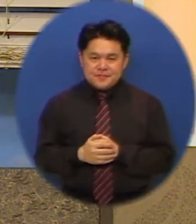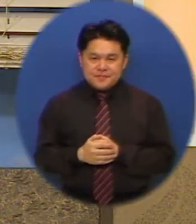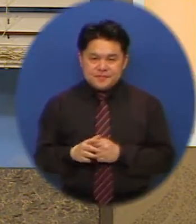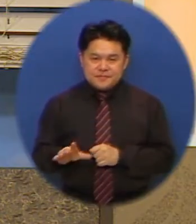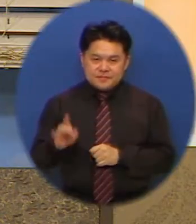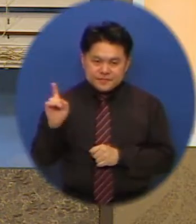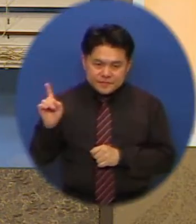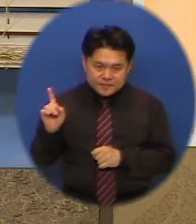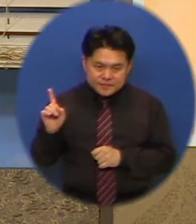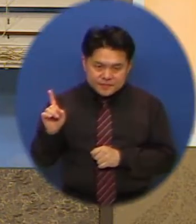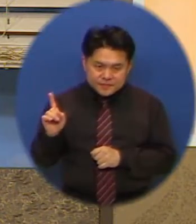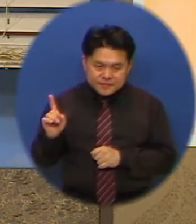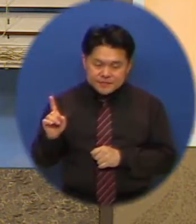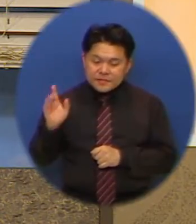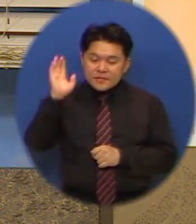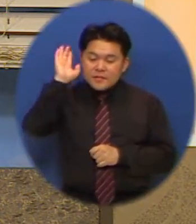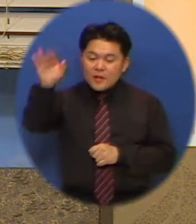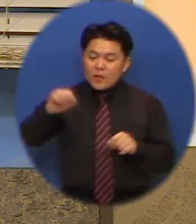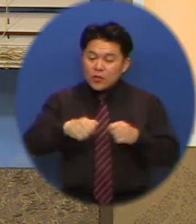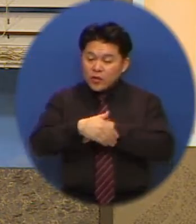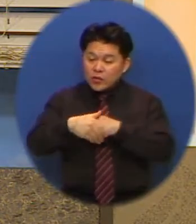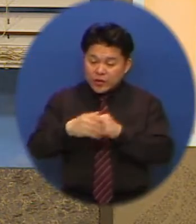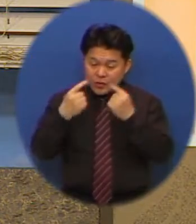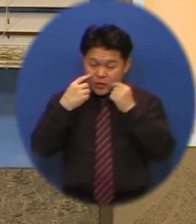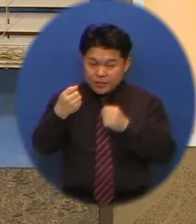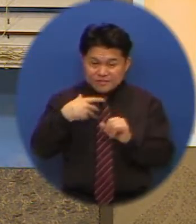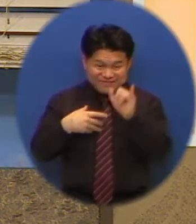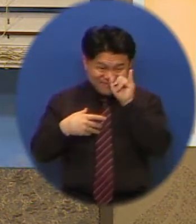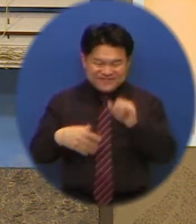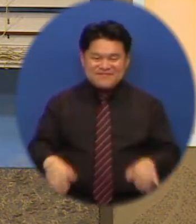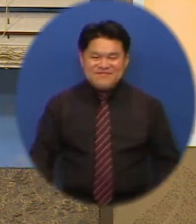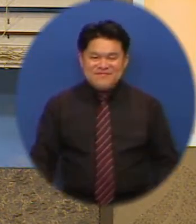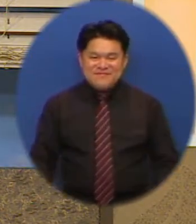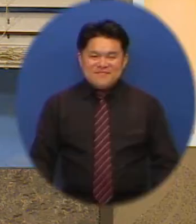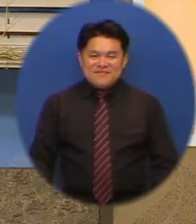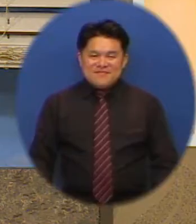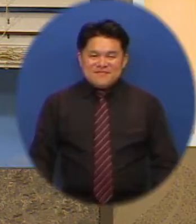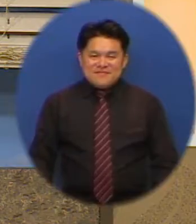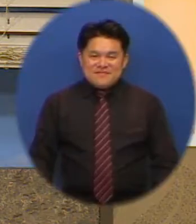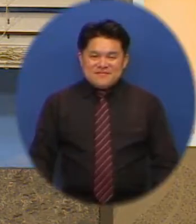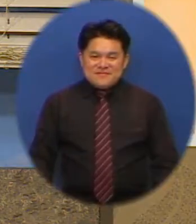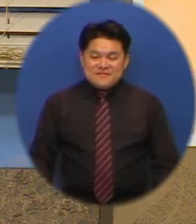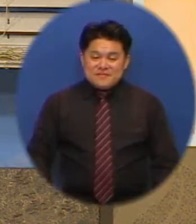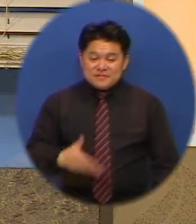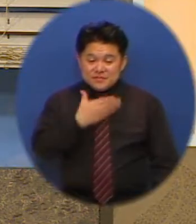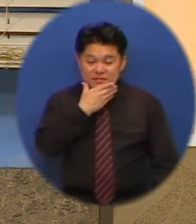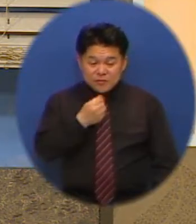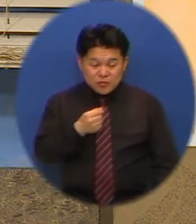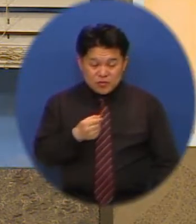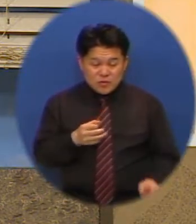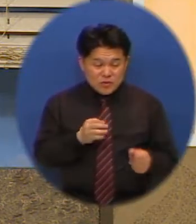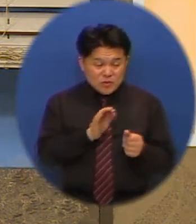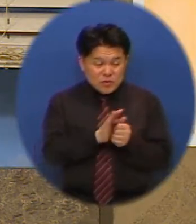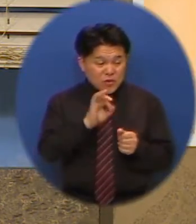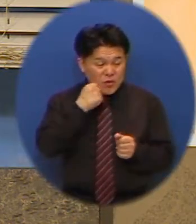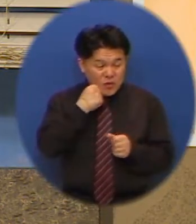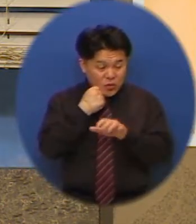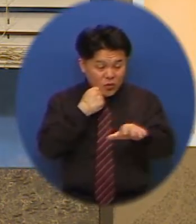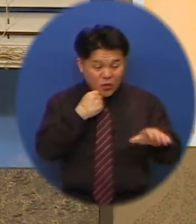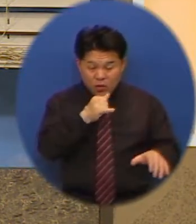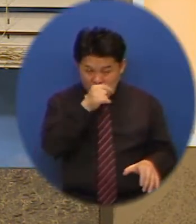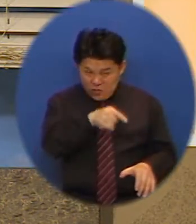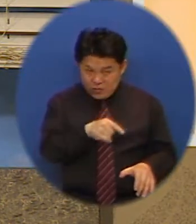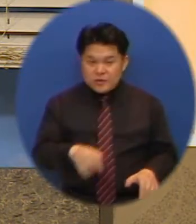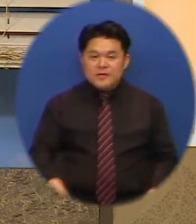그 방향에 대해서는 확실하게 얘기를 해주신 것 같습니다. 그 뭐 복지 사각지대 이런 좀 질문을 드리겠습니다. 마지막으로